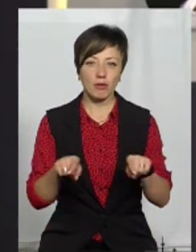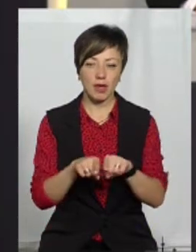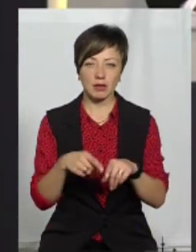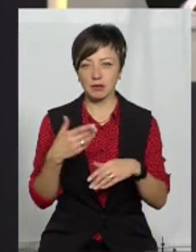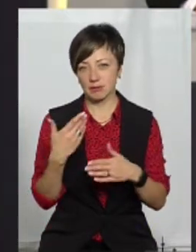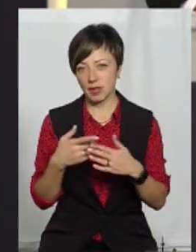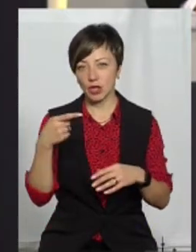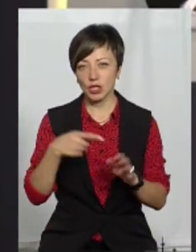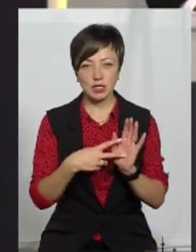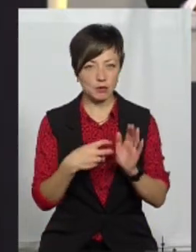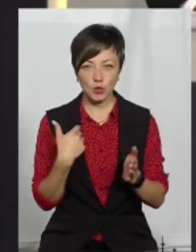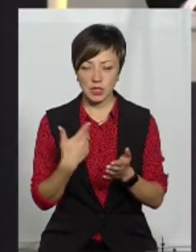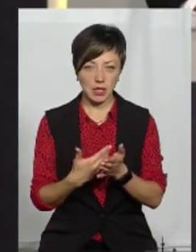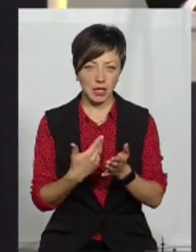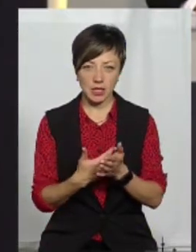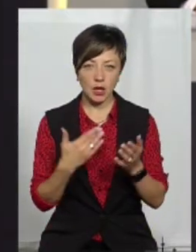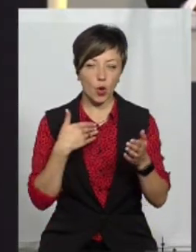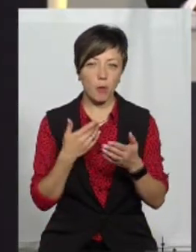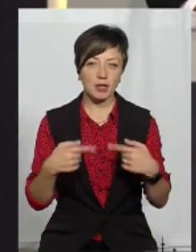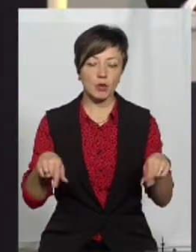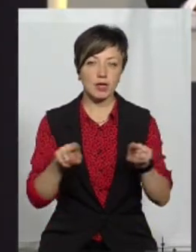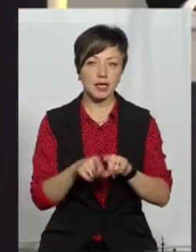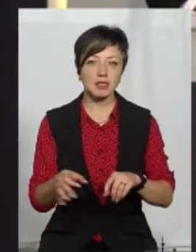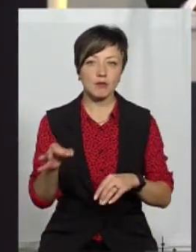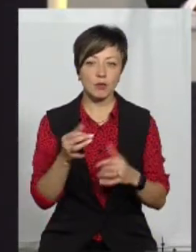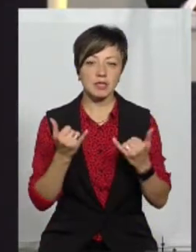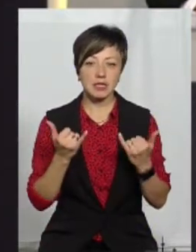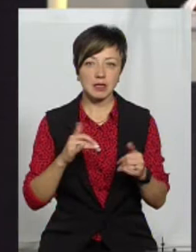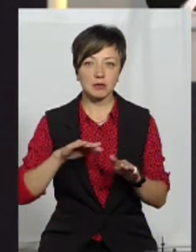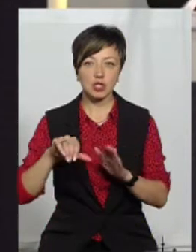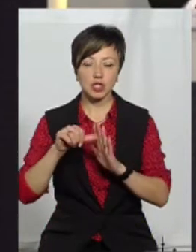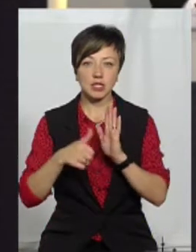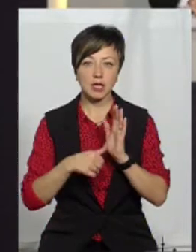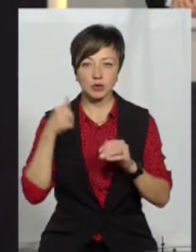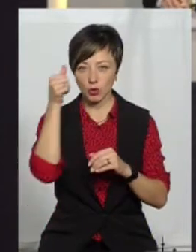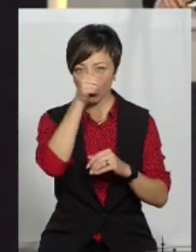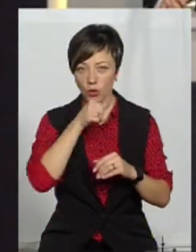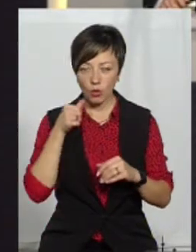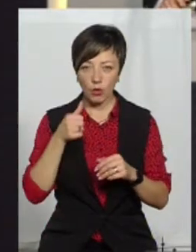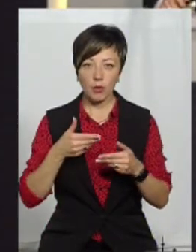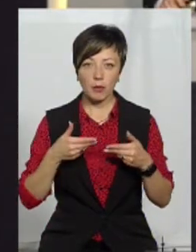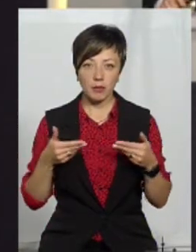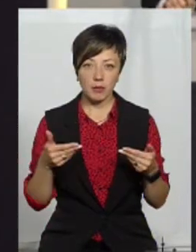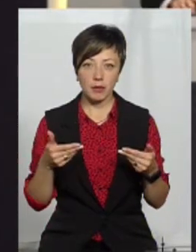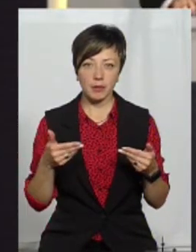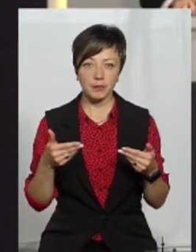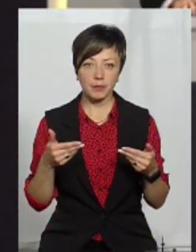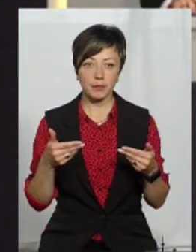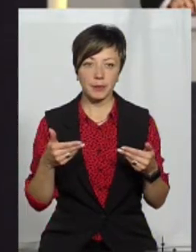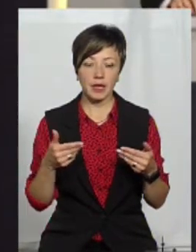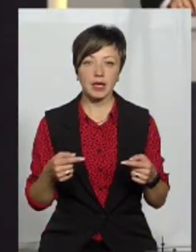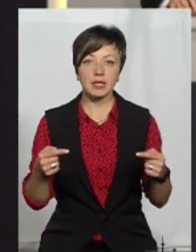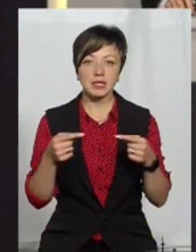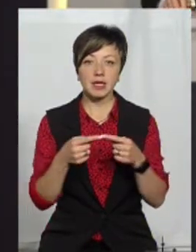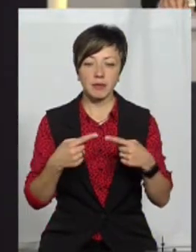порядка 1700, здається, громадських організацій в області. І зараз, оскільки після 16-го року ми у вас саме